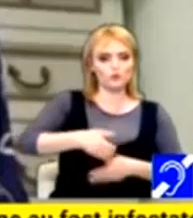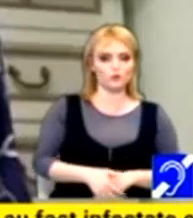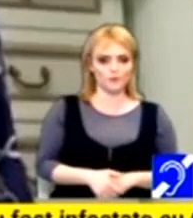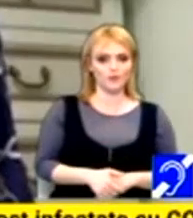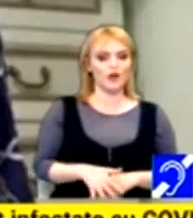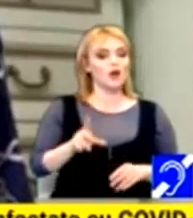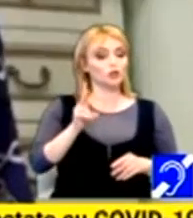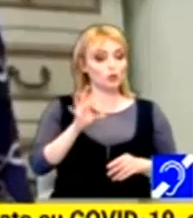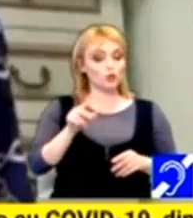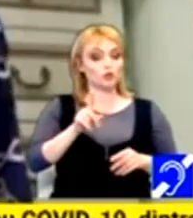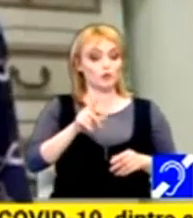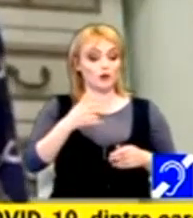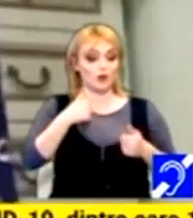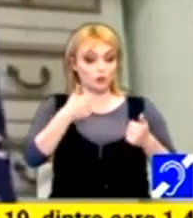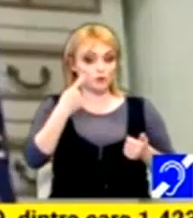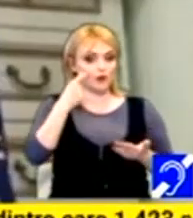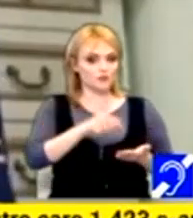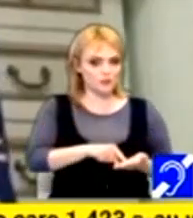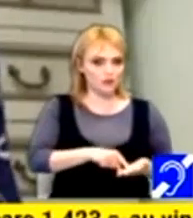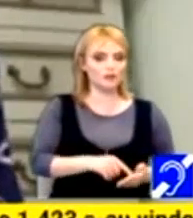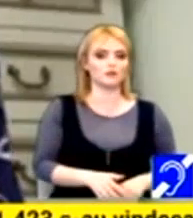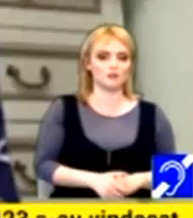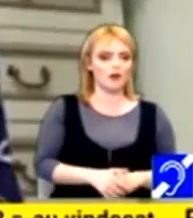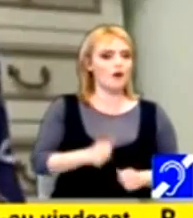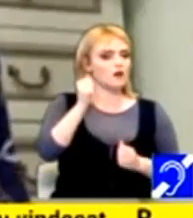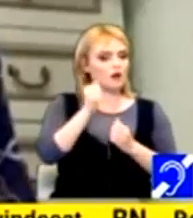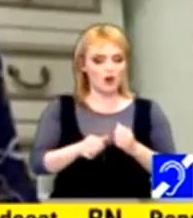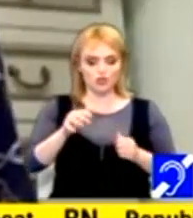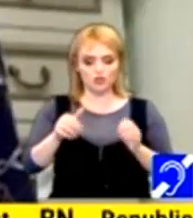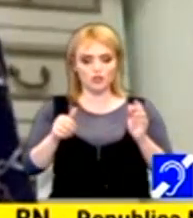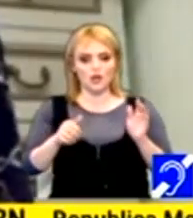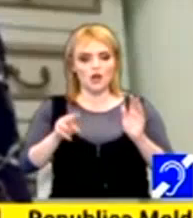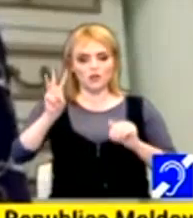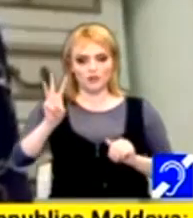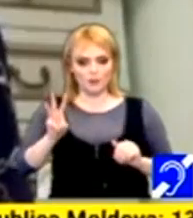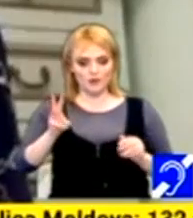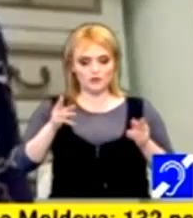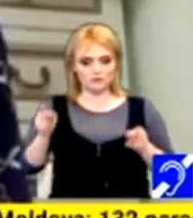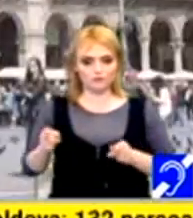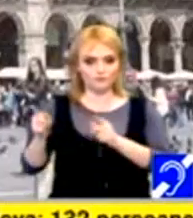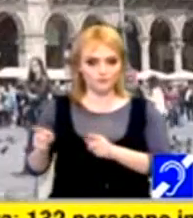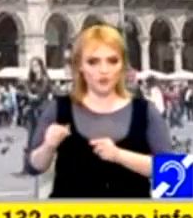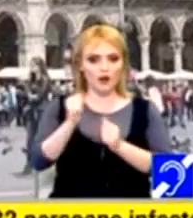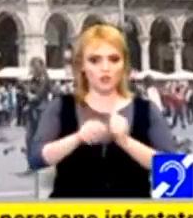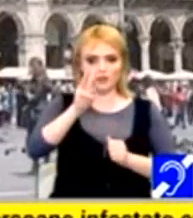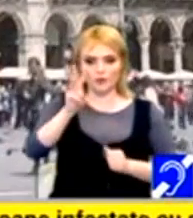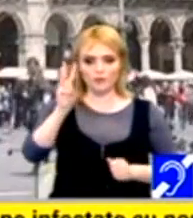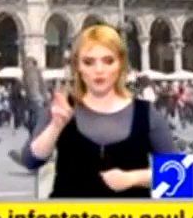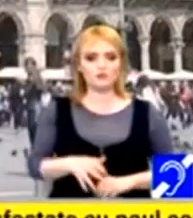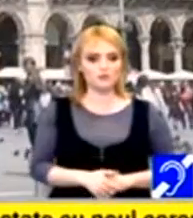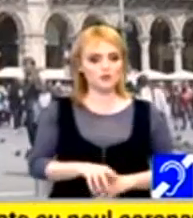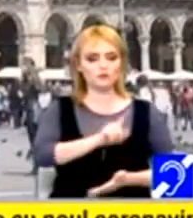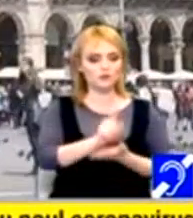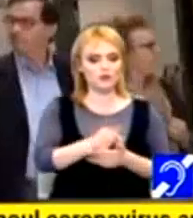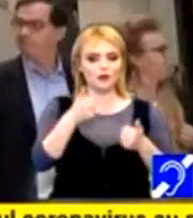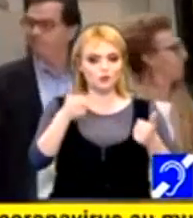fiecare semestru să treci toate examenele incluse în programă sau cel puțin să ai 90% din creditele